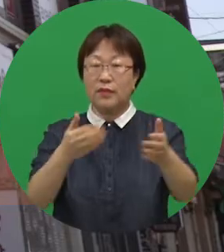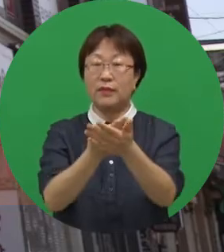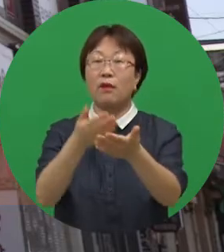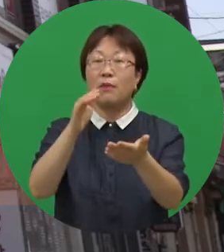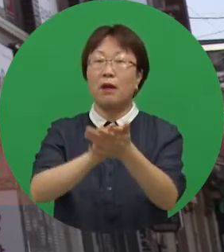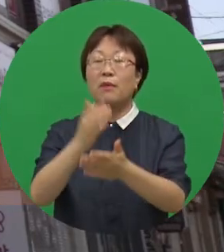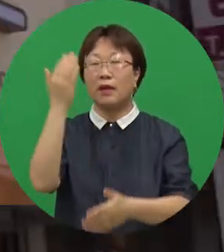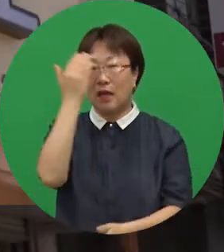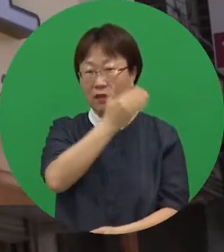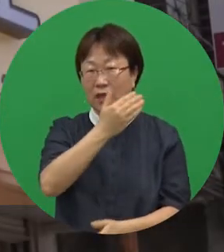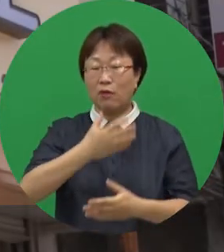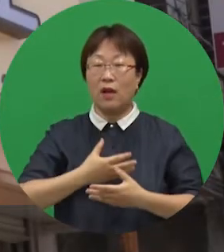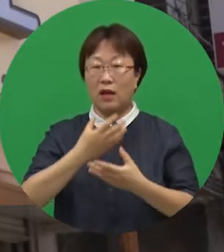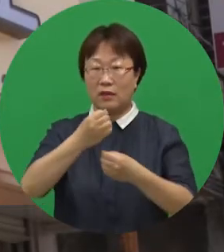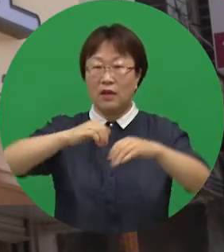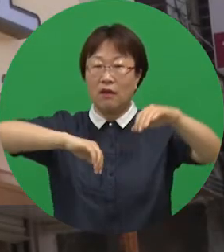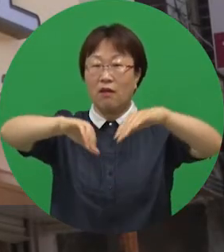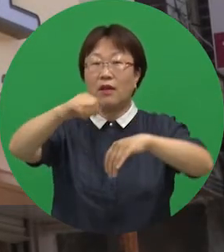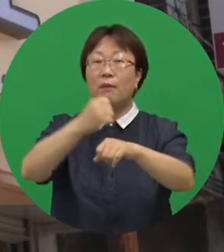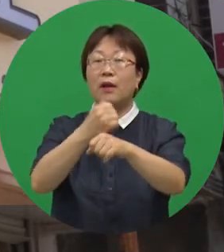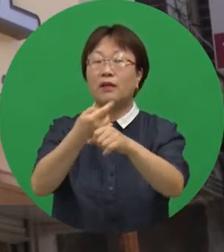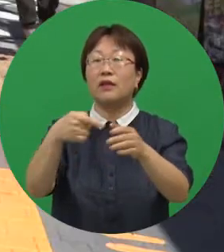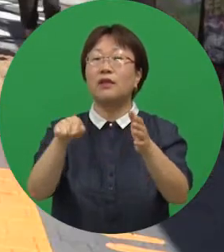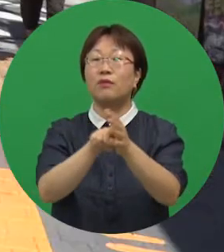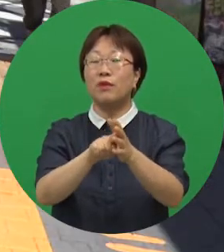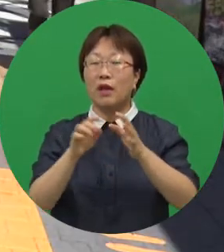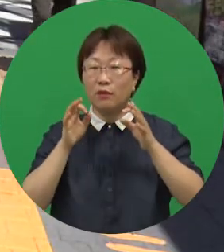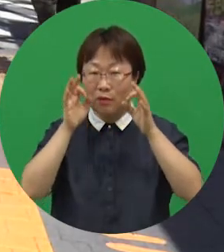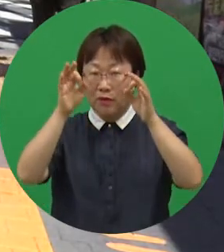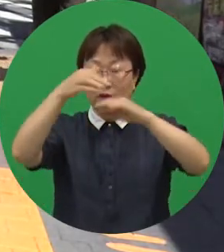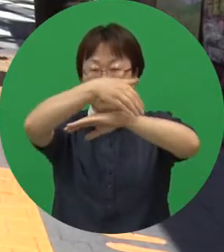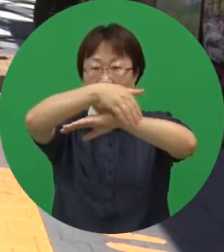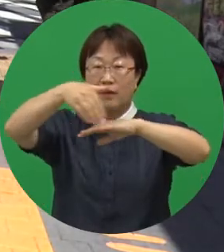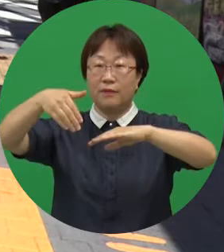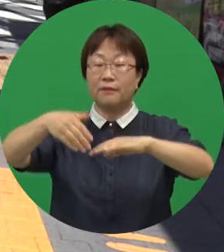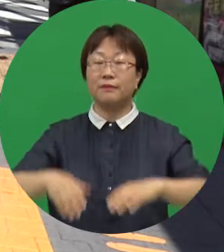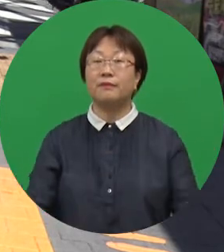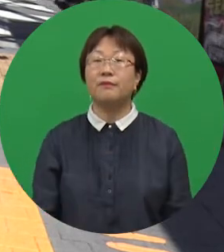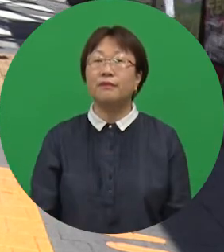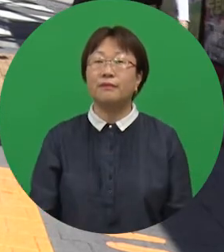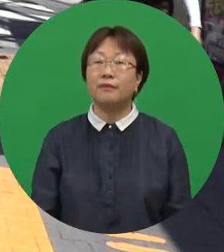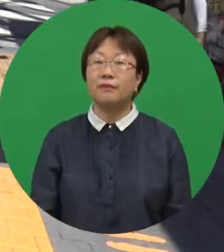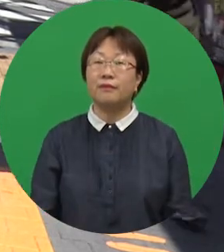정비하며 깨끗하고 안전한 거리를 만들 수 있도록 최선을 다할 것입니다.